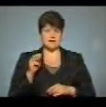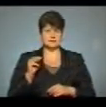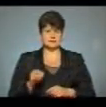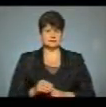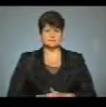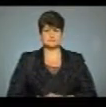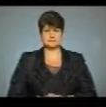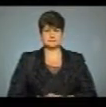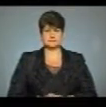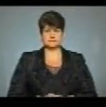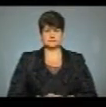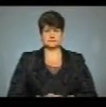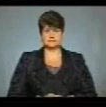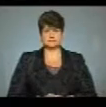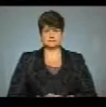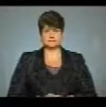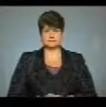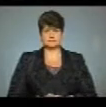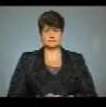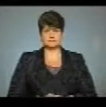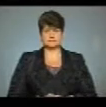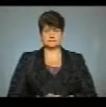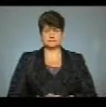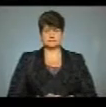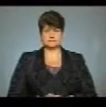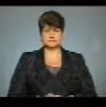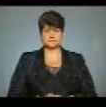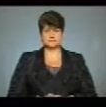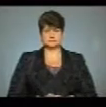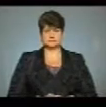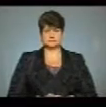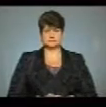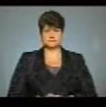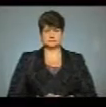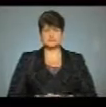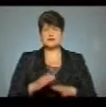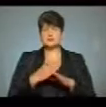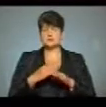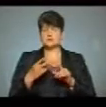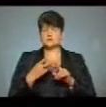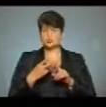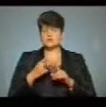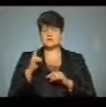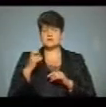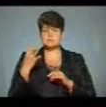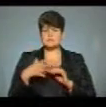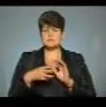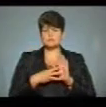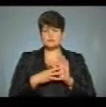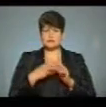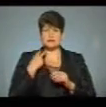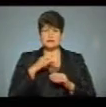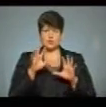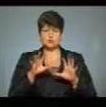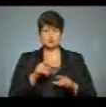Андрій Василик. Соломія Струс, Андрій Прокопів, новини. Частина 2 статті 258 Кримінального